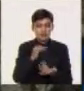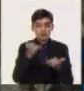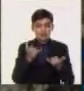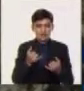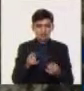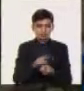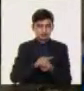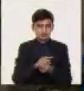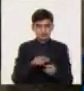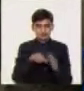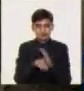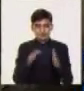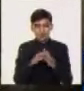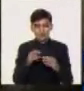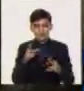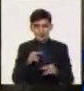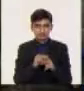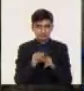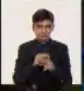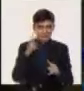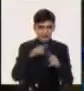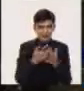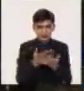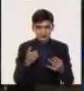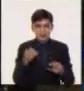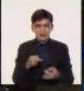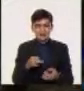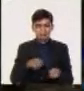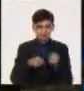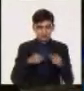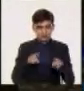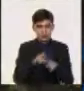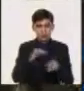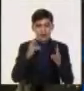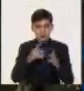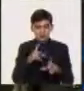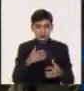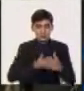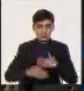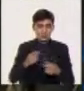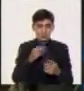чтобы восстановить хотя бы часть дома, нужны стройматериалы и инструменты. Пострадавшие будут рады